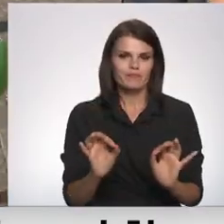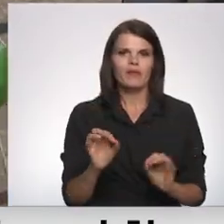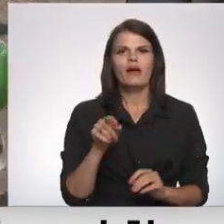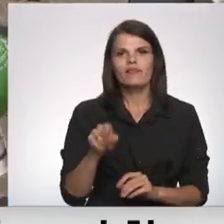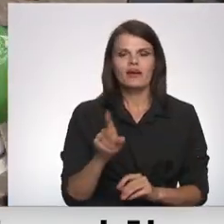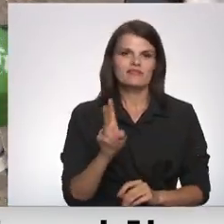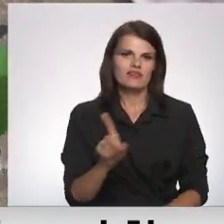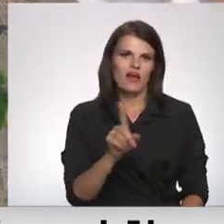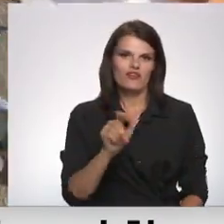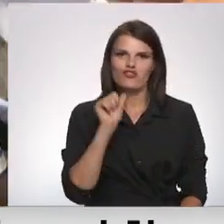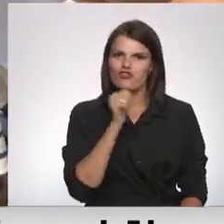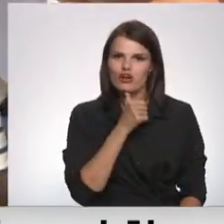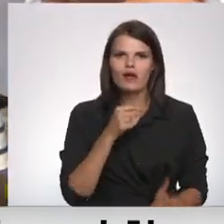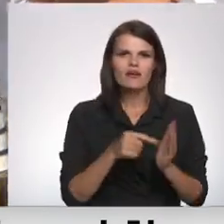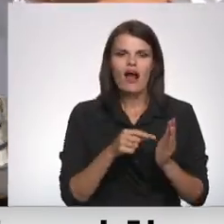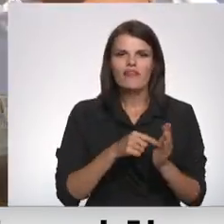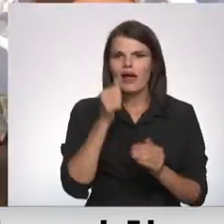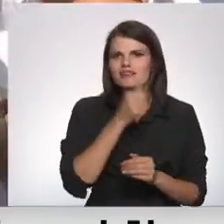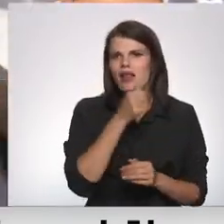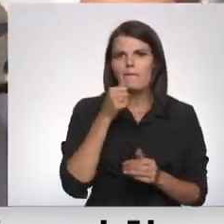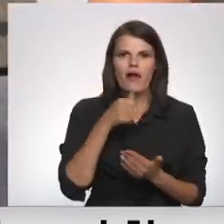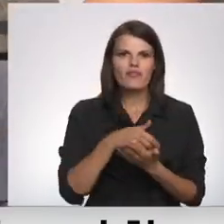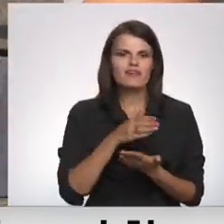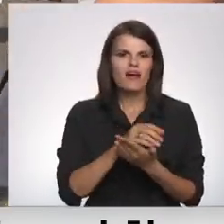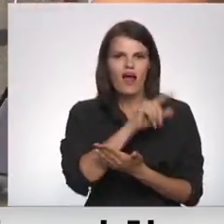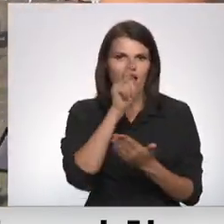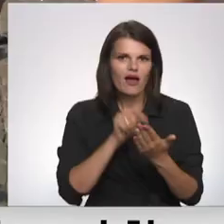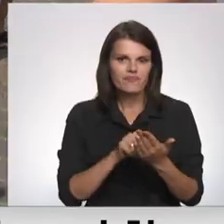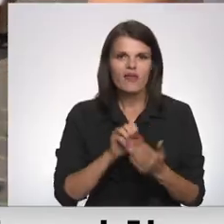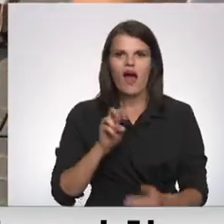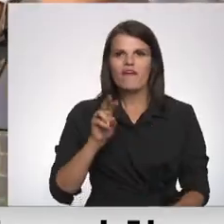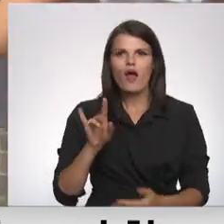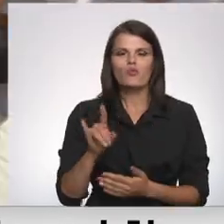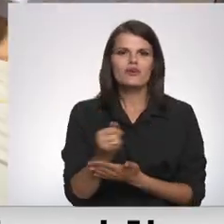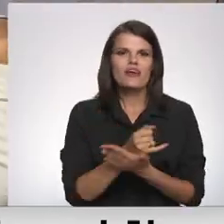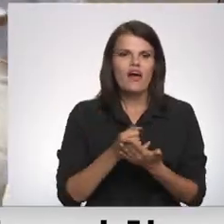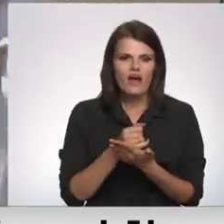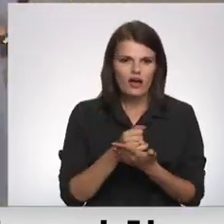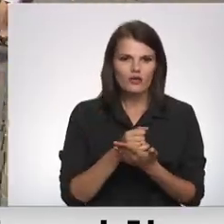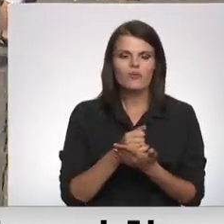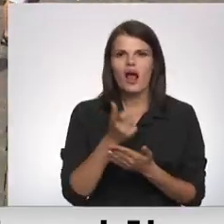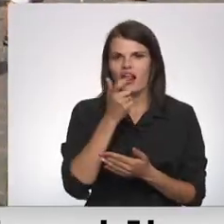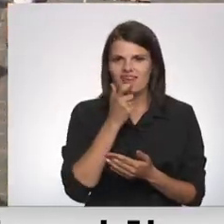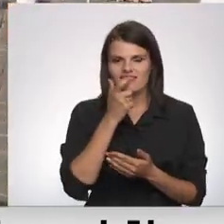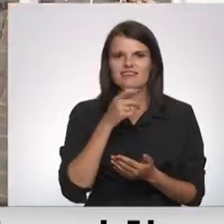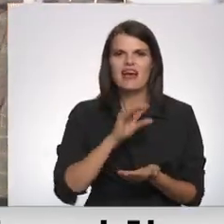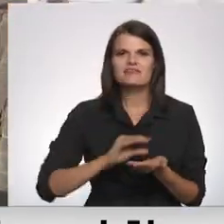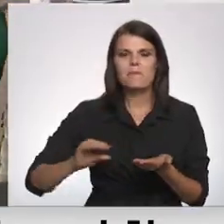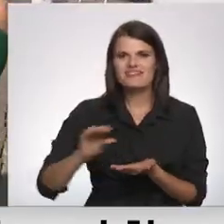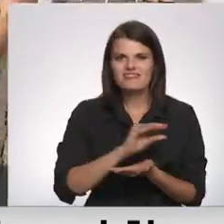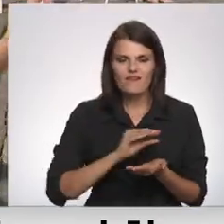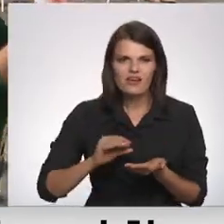ir garšīgais. Kas ir tā slepenā sastāvdaļa? Tas ir aveņu ievārījums, klasiskais biskvīts